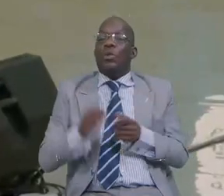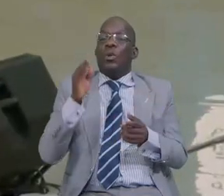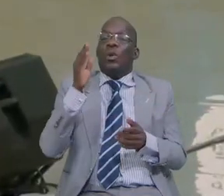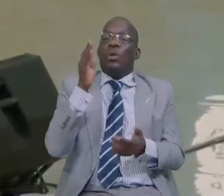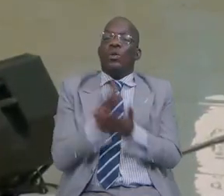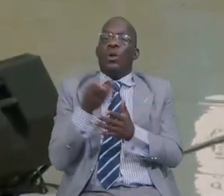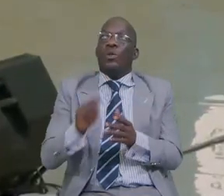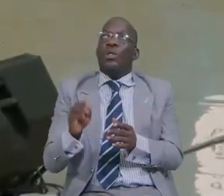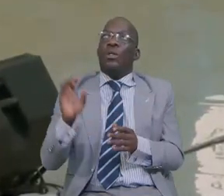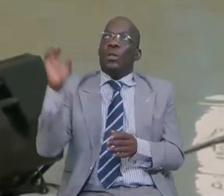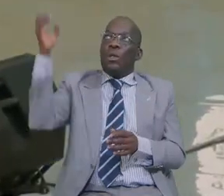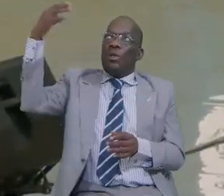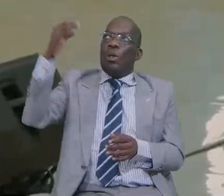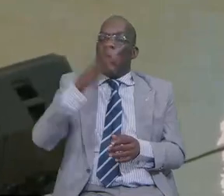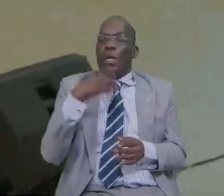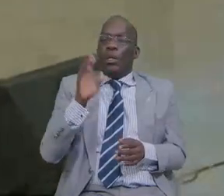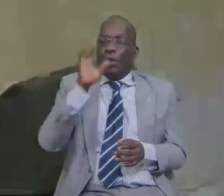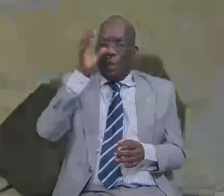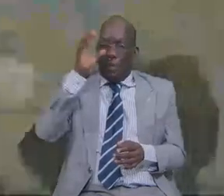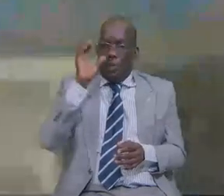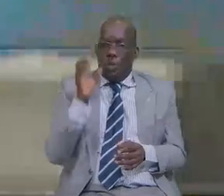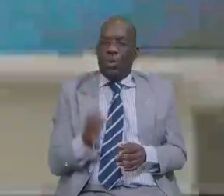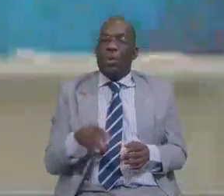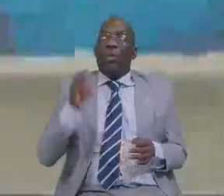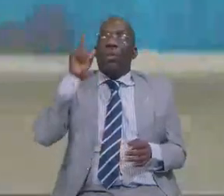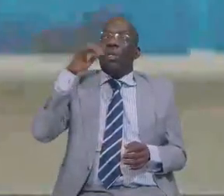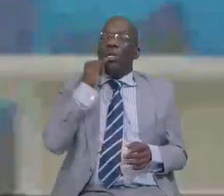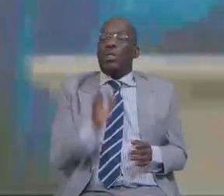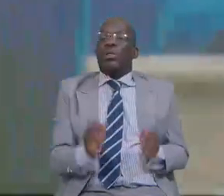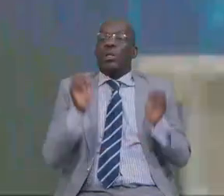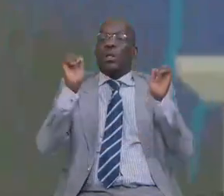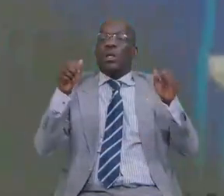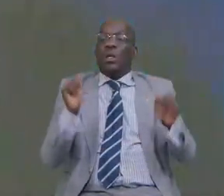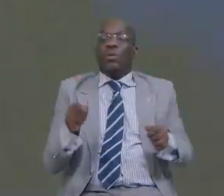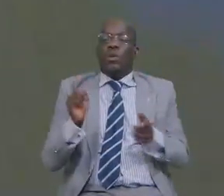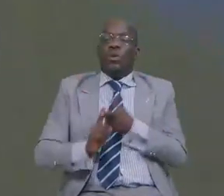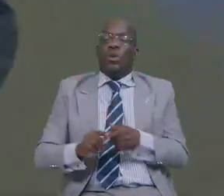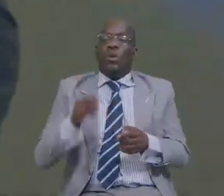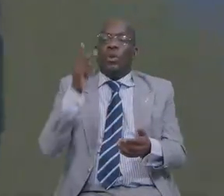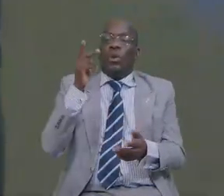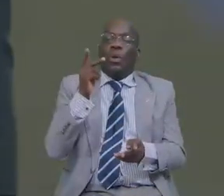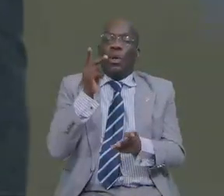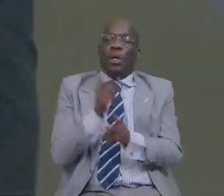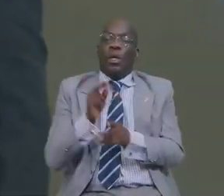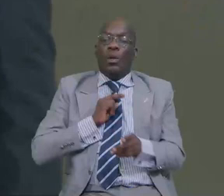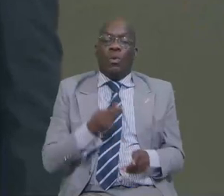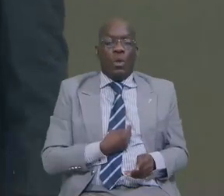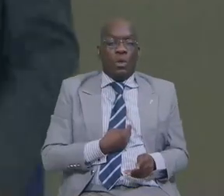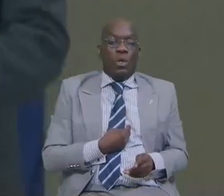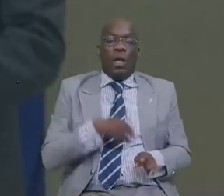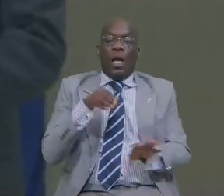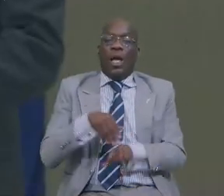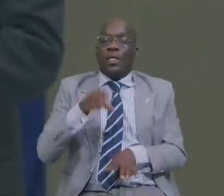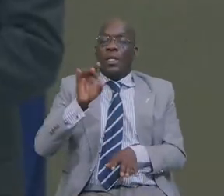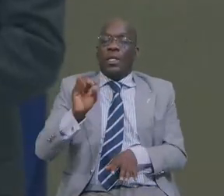le commandement de Josué et d'arrêter la lune là-bas. Il est capable de nous garder à 85